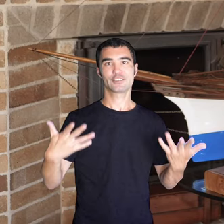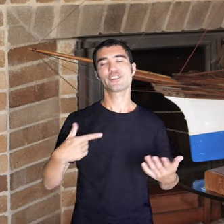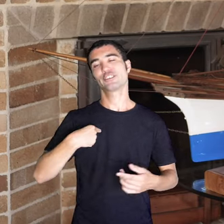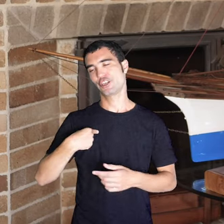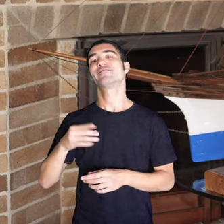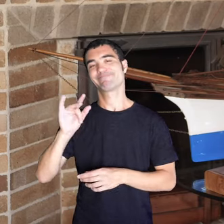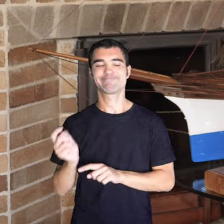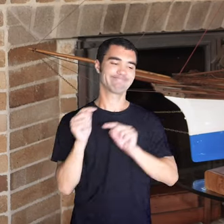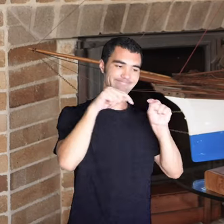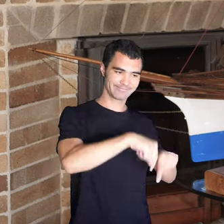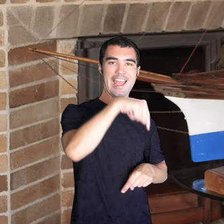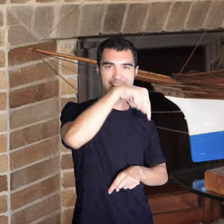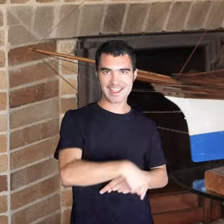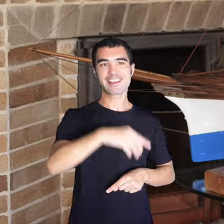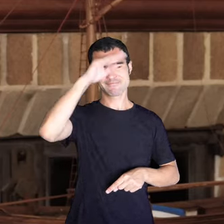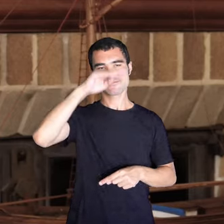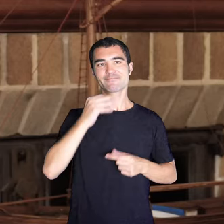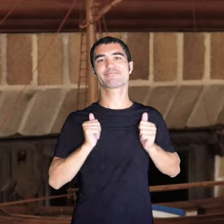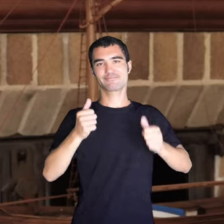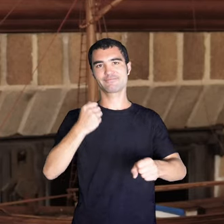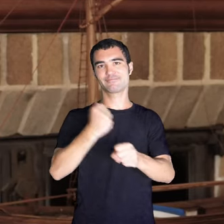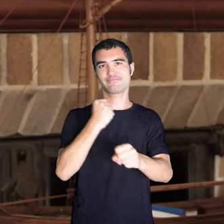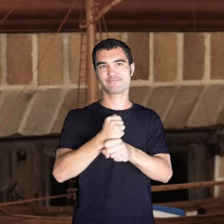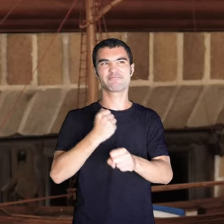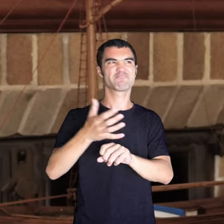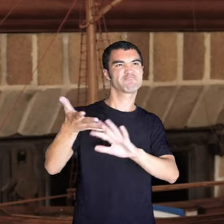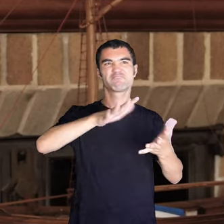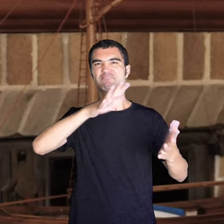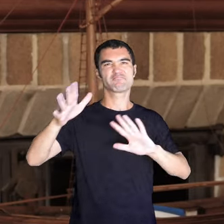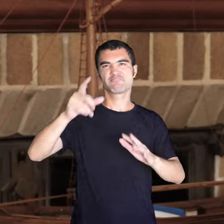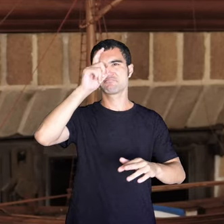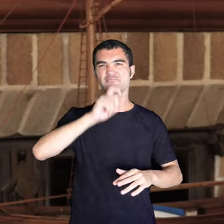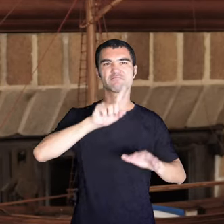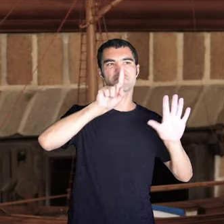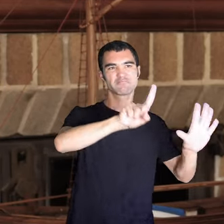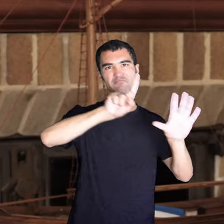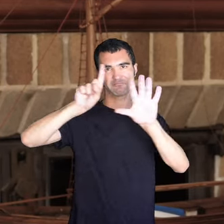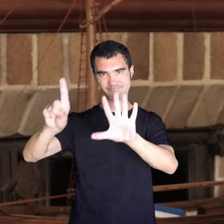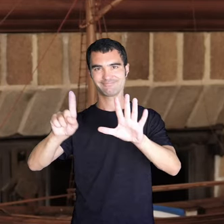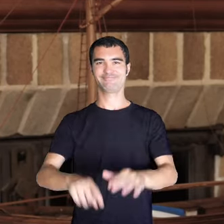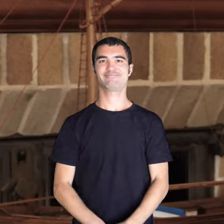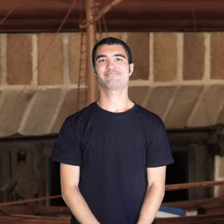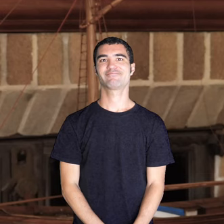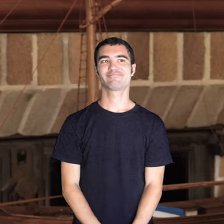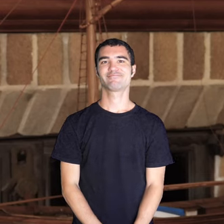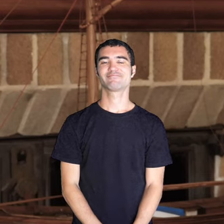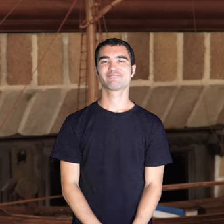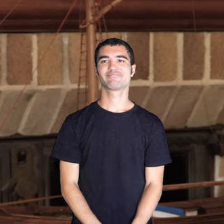venir aquí, ja me vaig posar a fer feina amb mon pare. Això era damunt del 66,